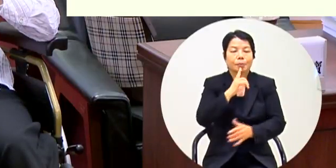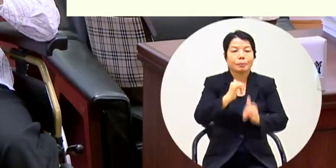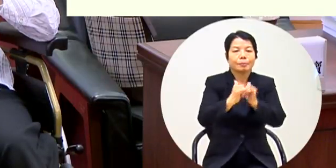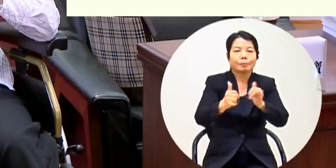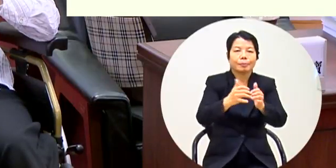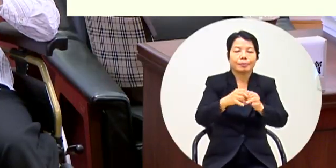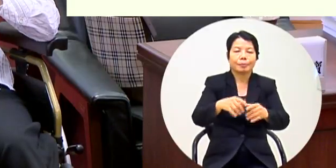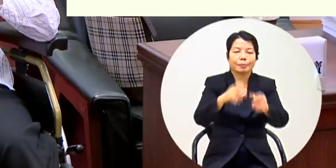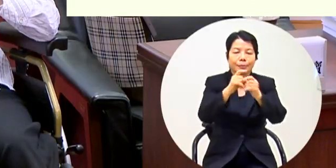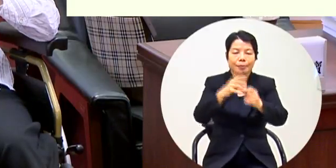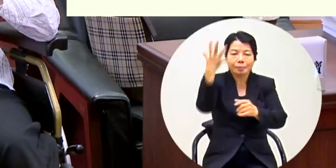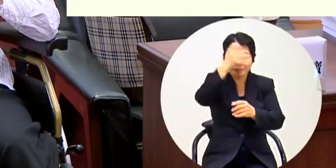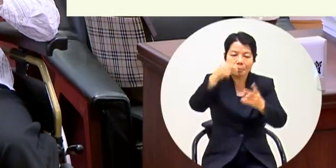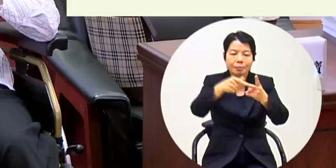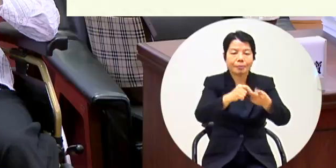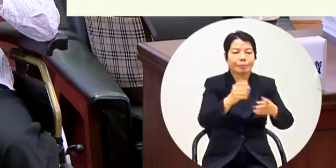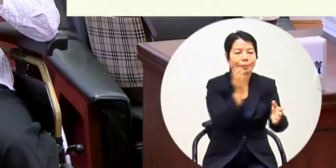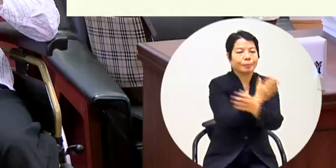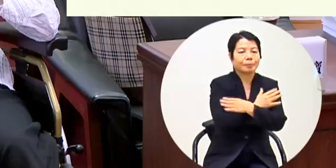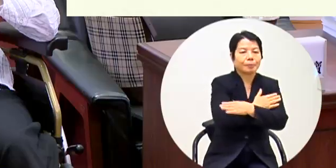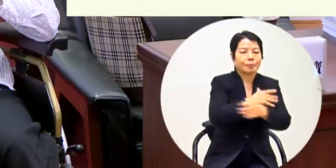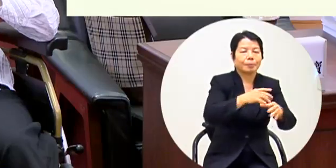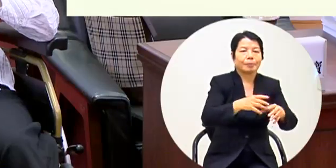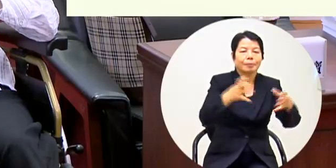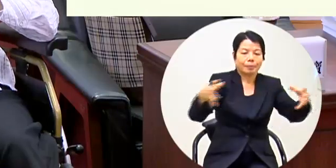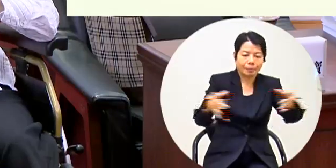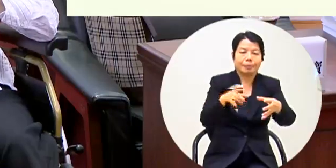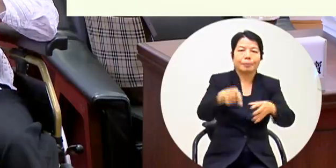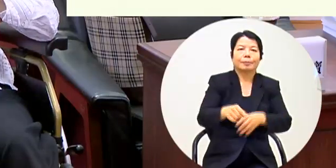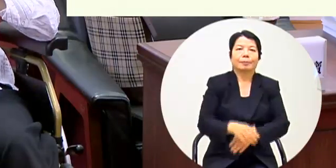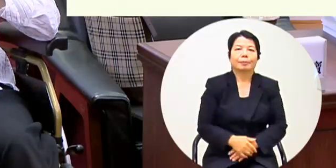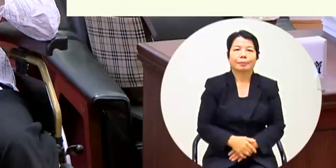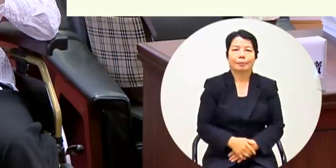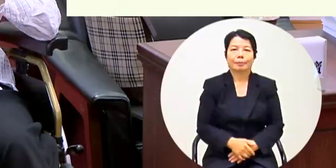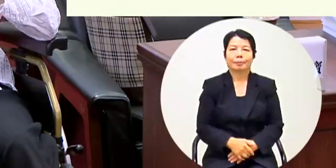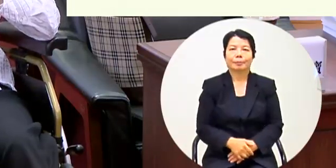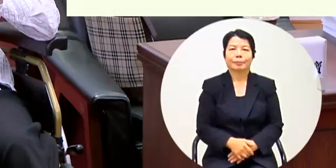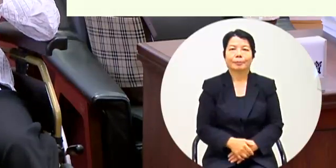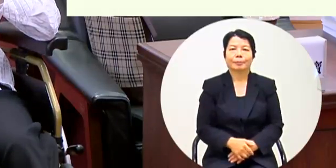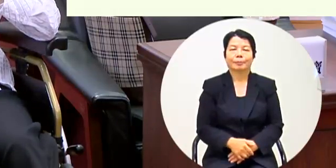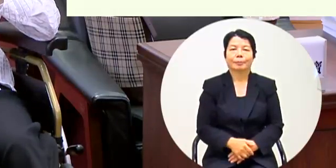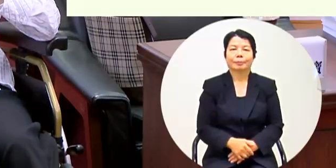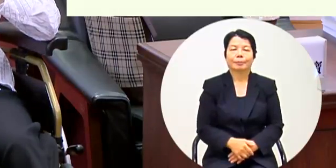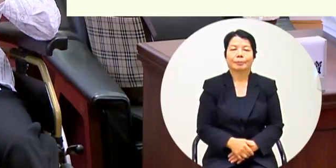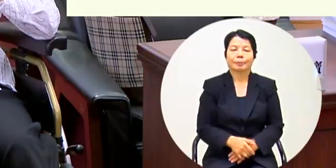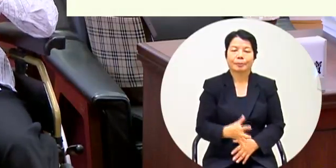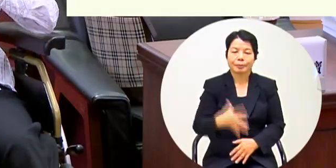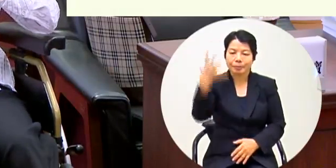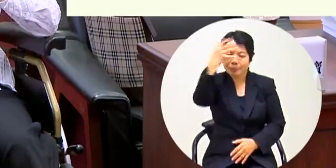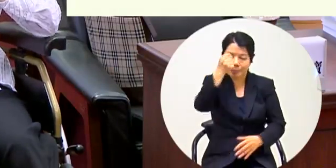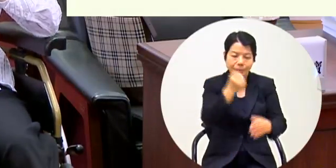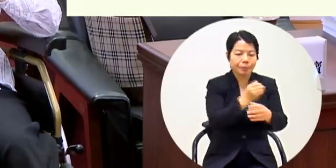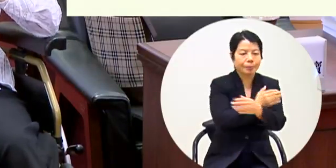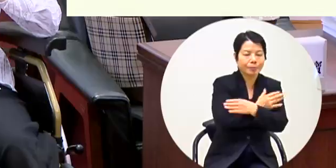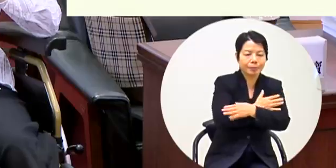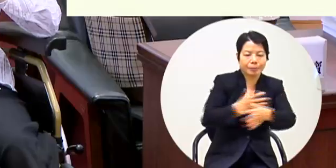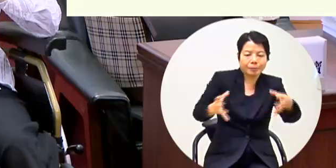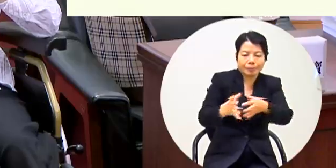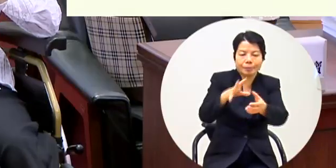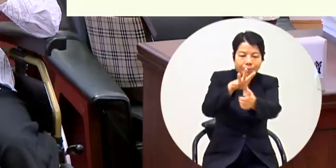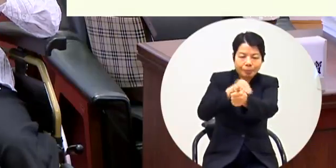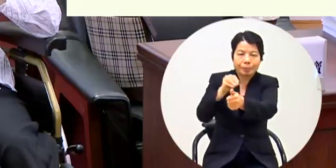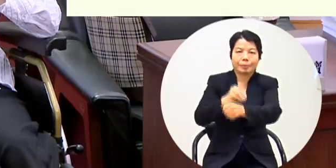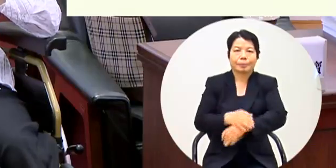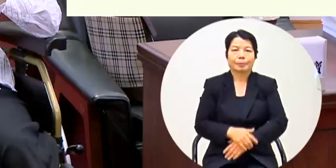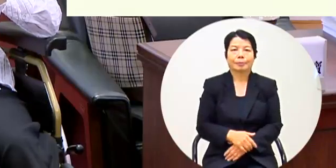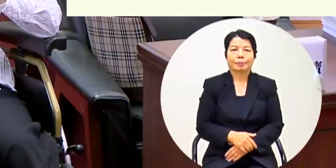是我们首例哈。那我要谈老幼融合共学哈。其实老幼融合共学就